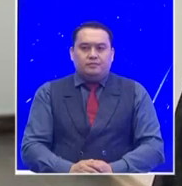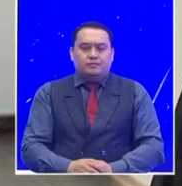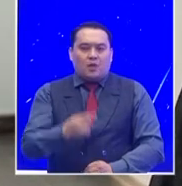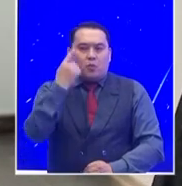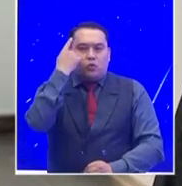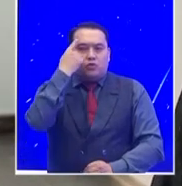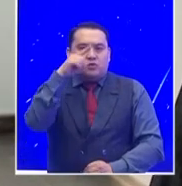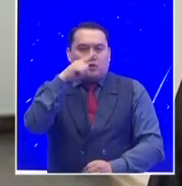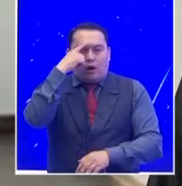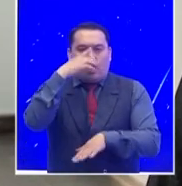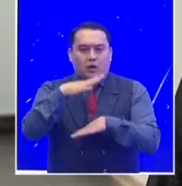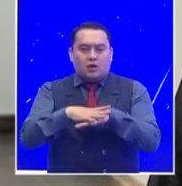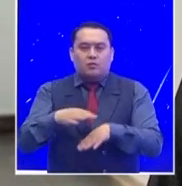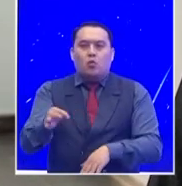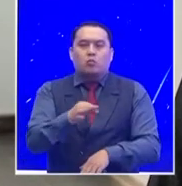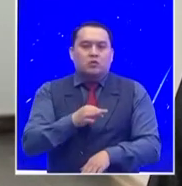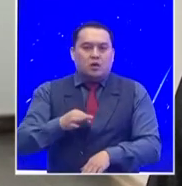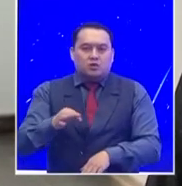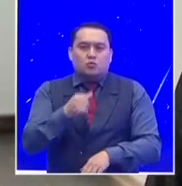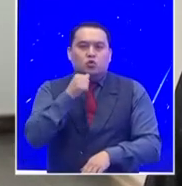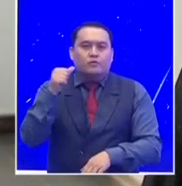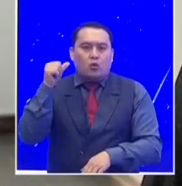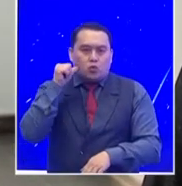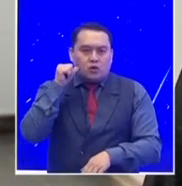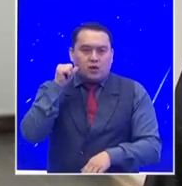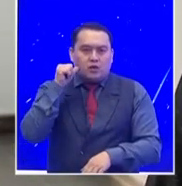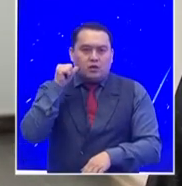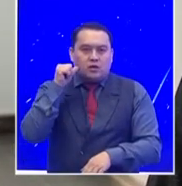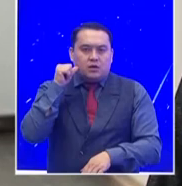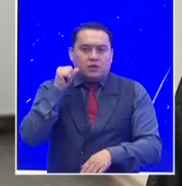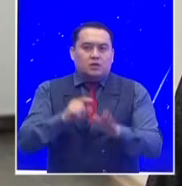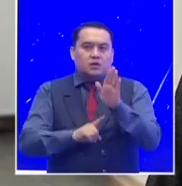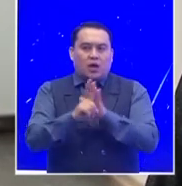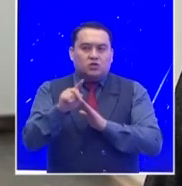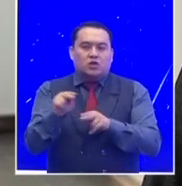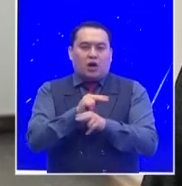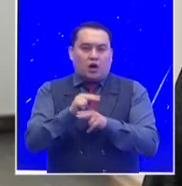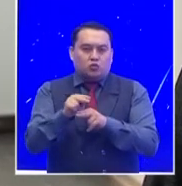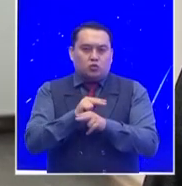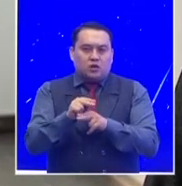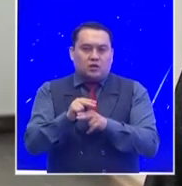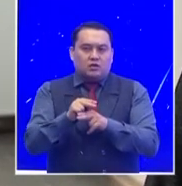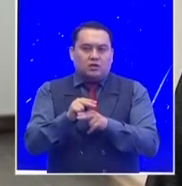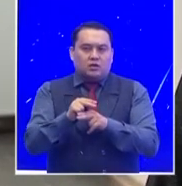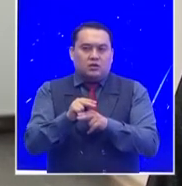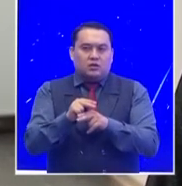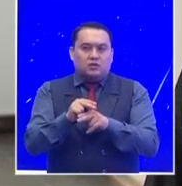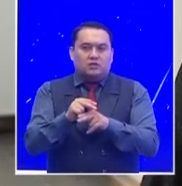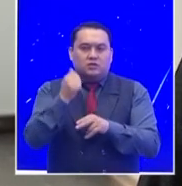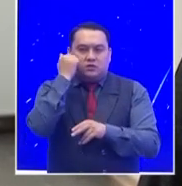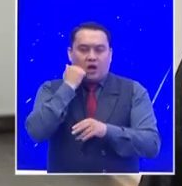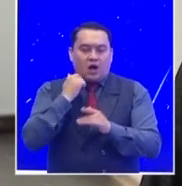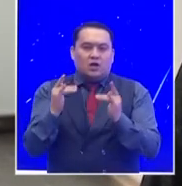инициативе акима области Амадык Габасовича с прошлого года началась реконструкция, вы знаете, недостроенного